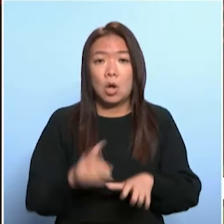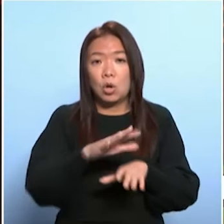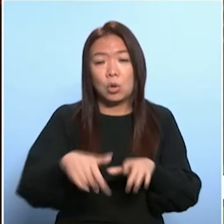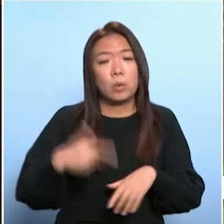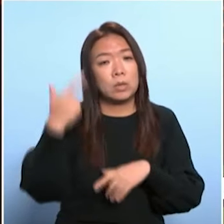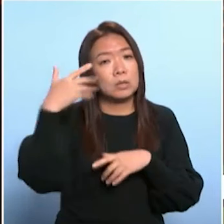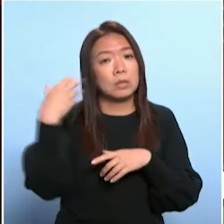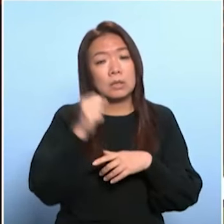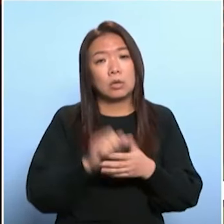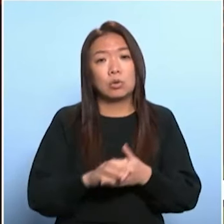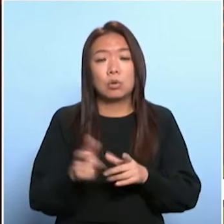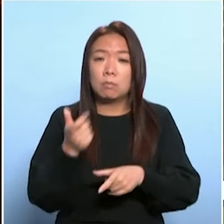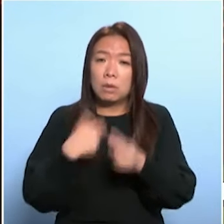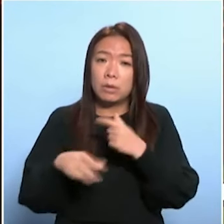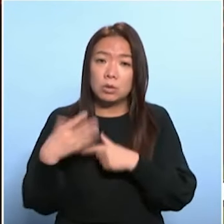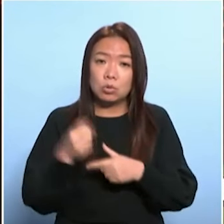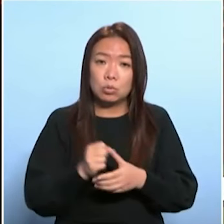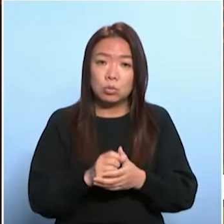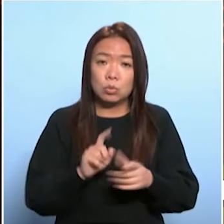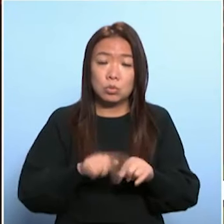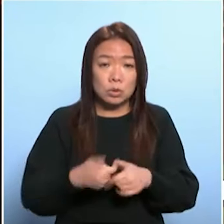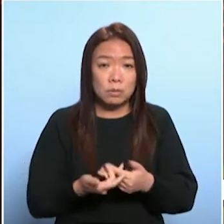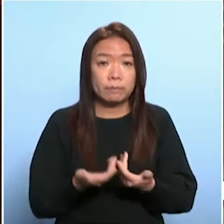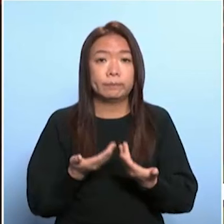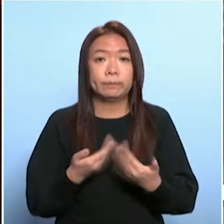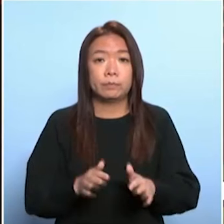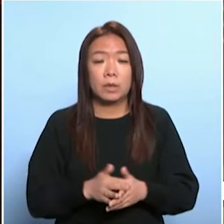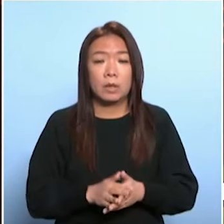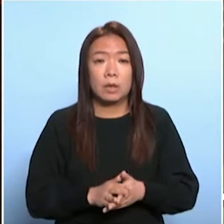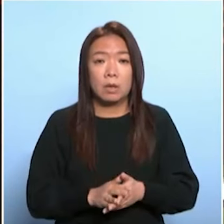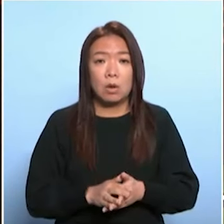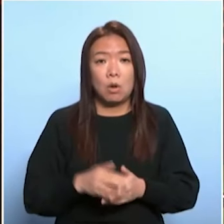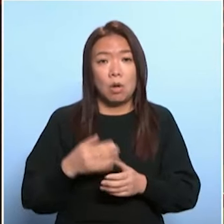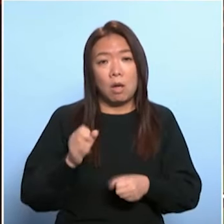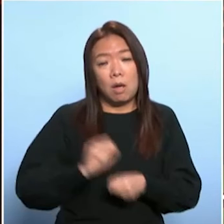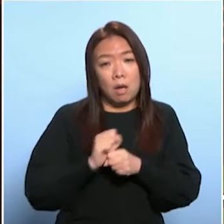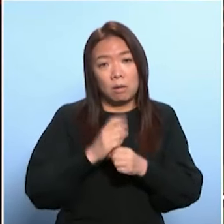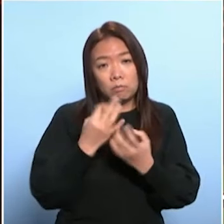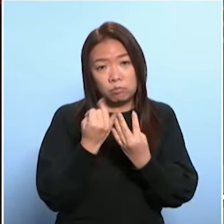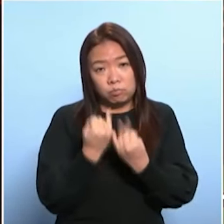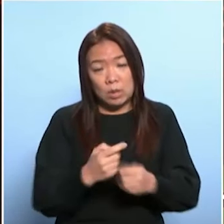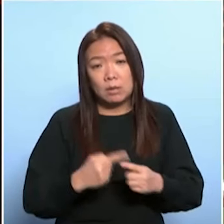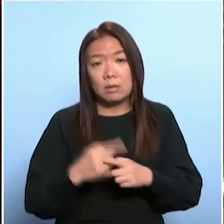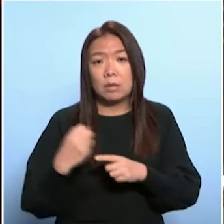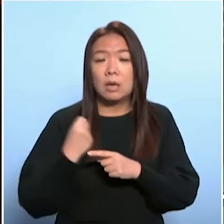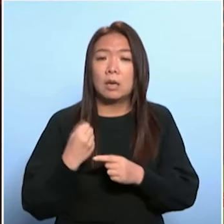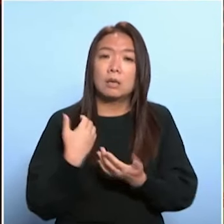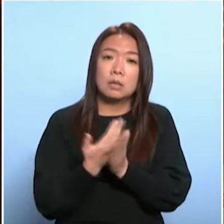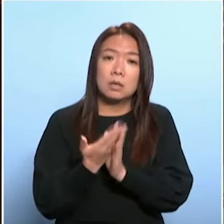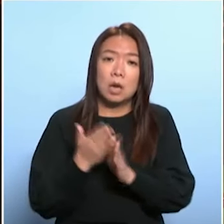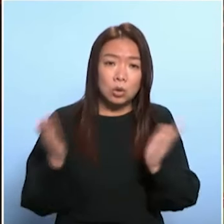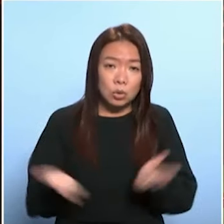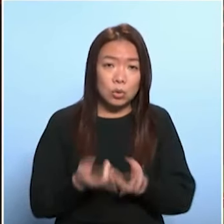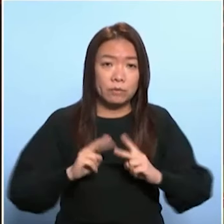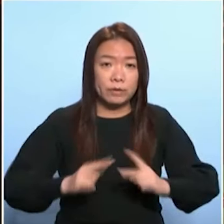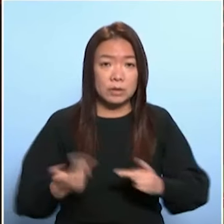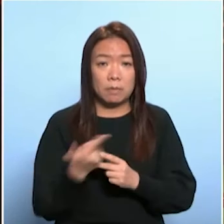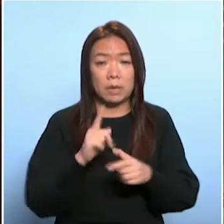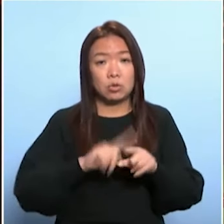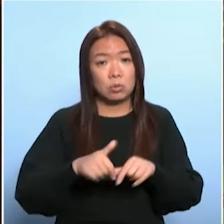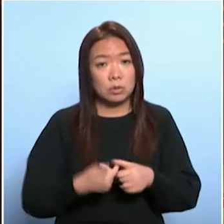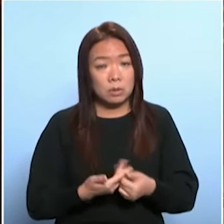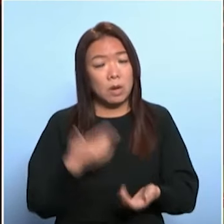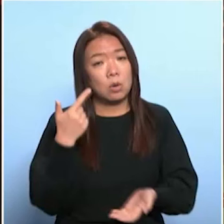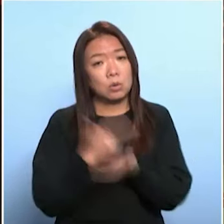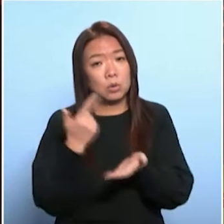知識產權貿易中心。毫無疑問，豐富多元的人力資源是推動發展八大中心